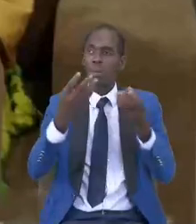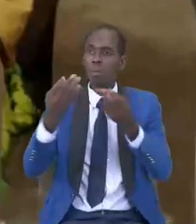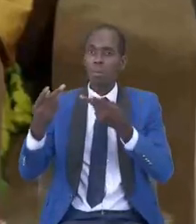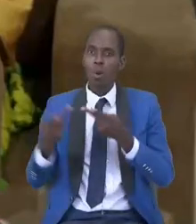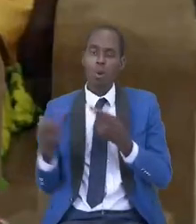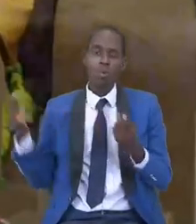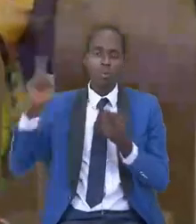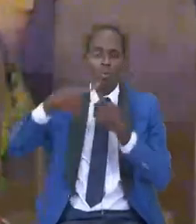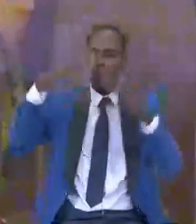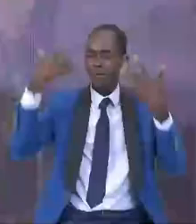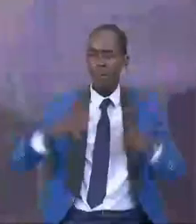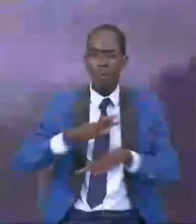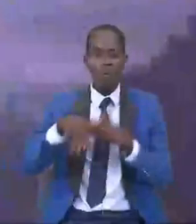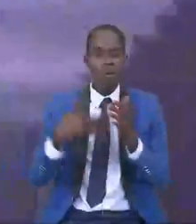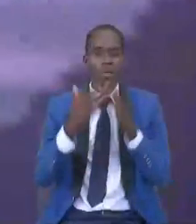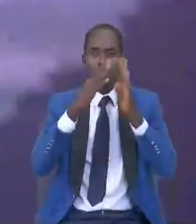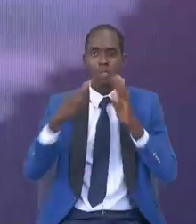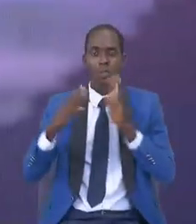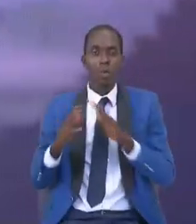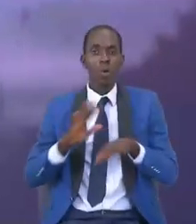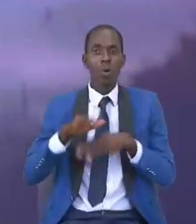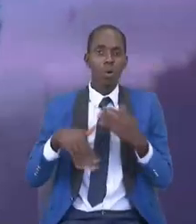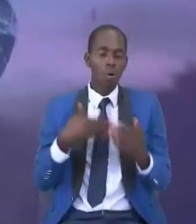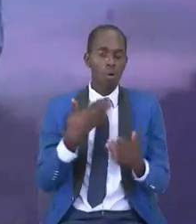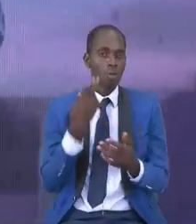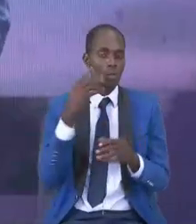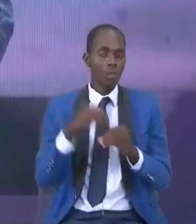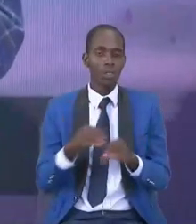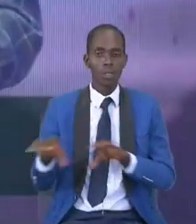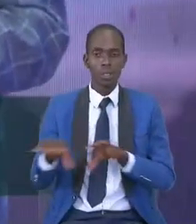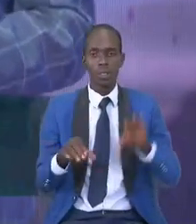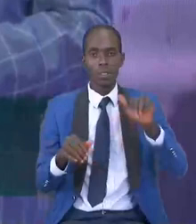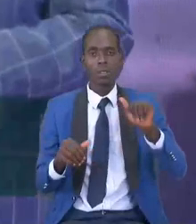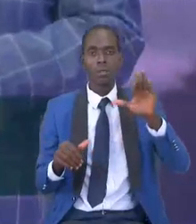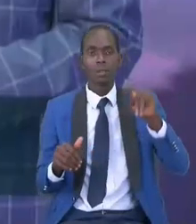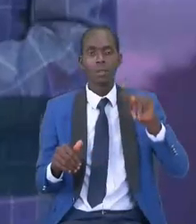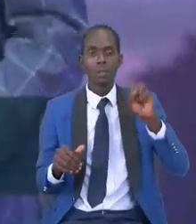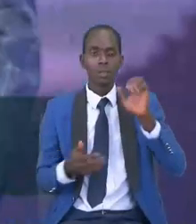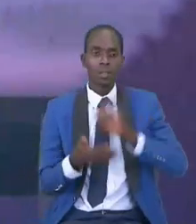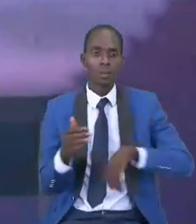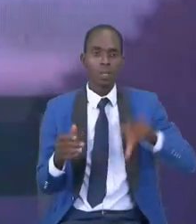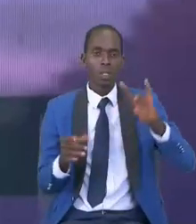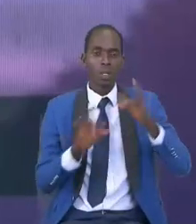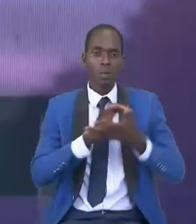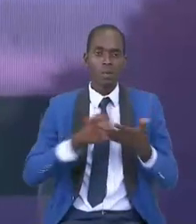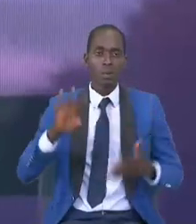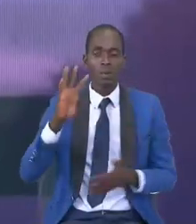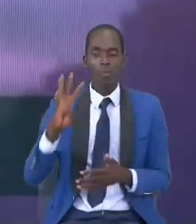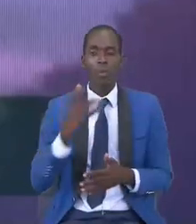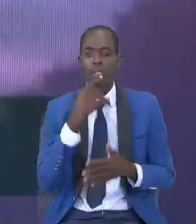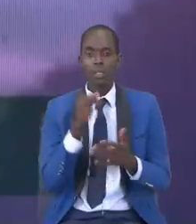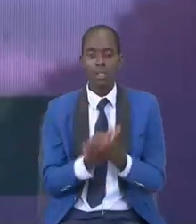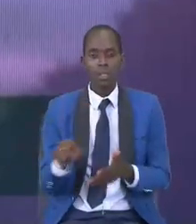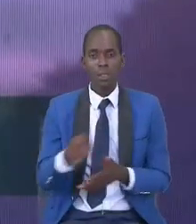ce qu'il ait couvert ces villes. En Actes des Apôtres, chapitre 8, verset 4. Actes des Apôtres 8,